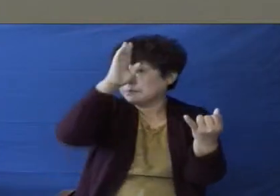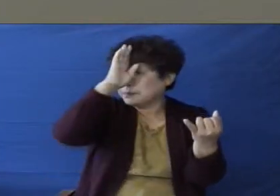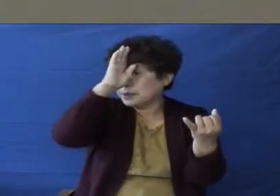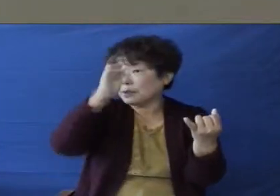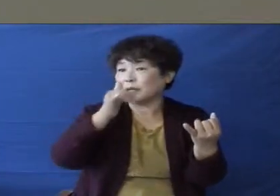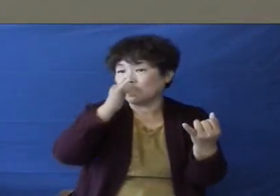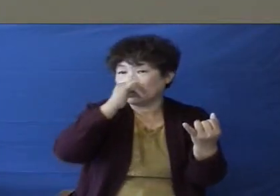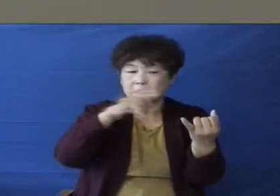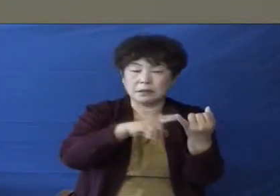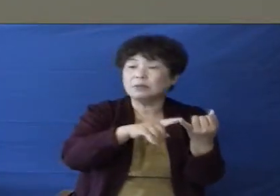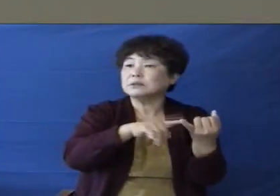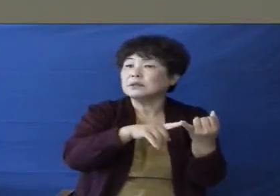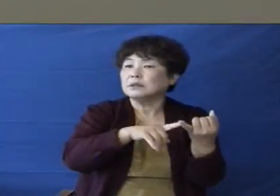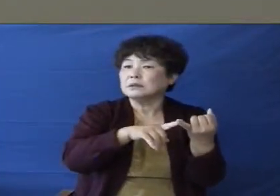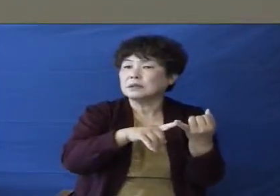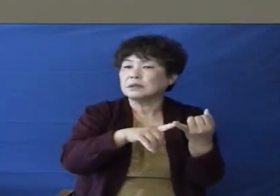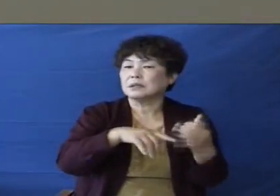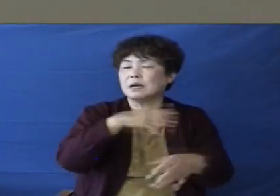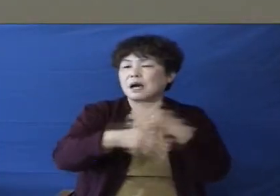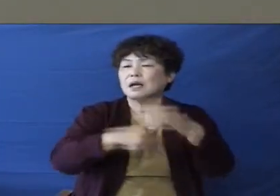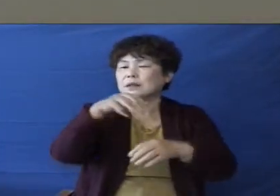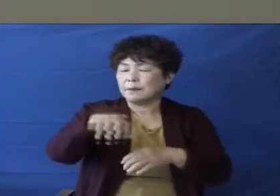인정을 받은 거에요